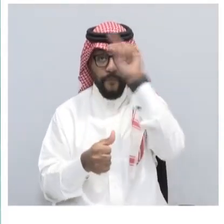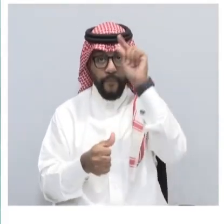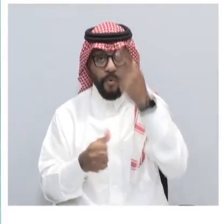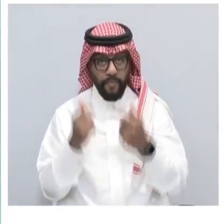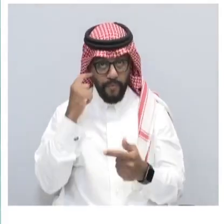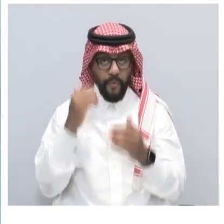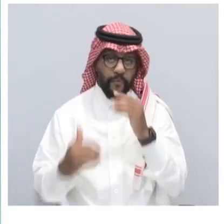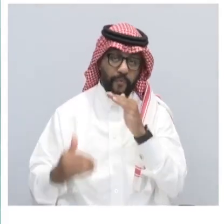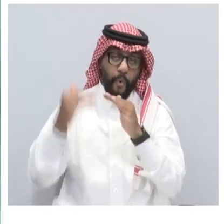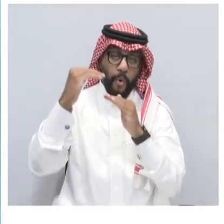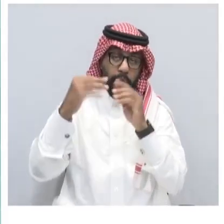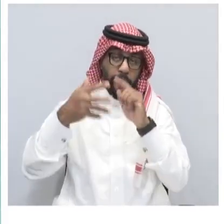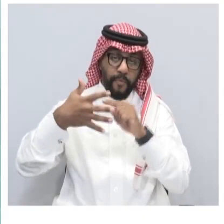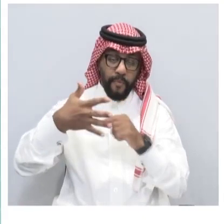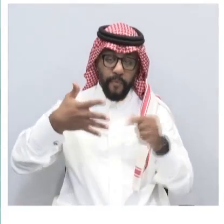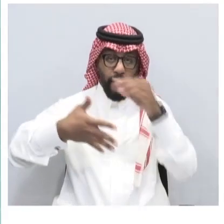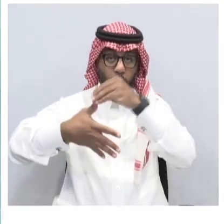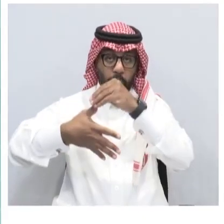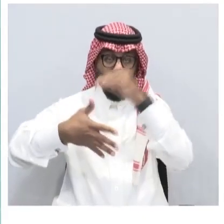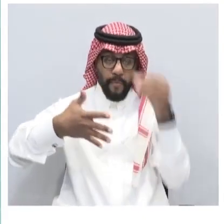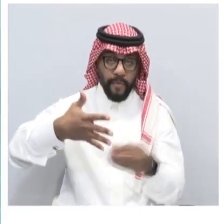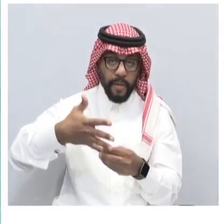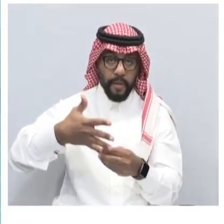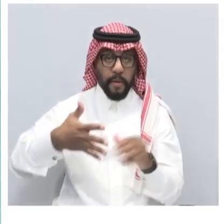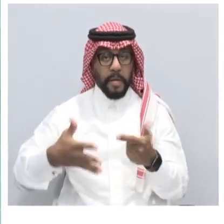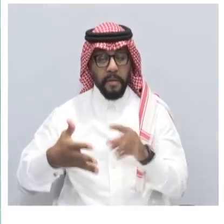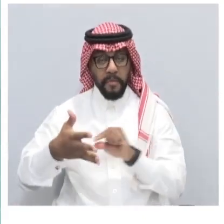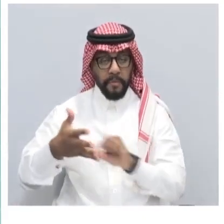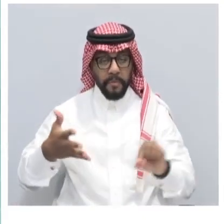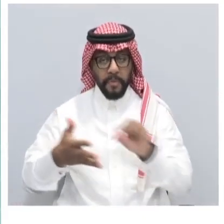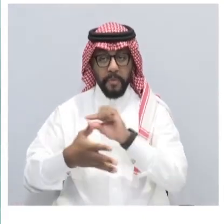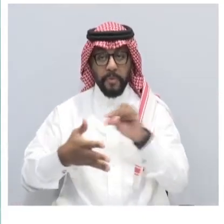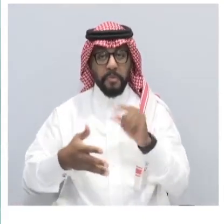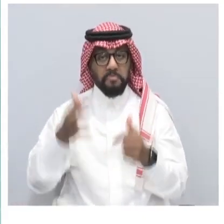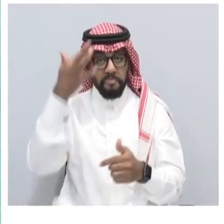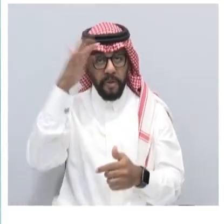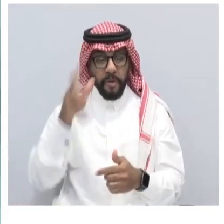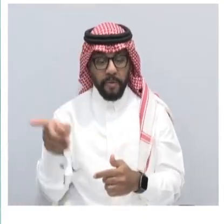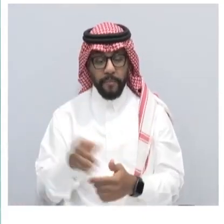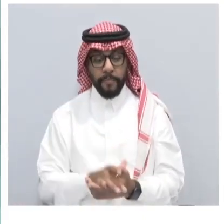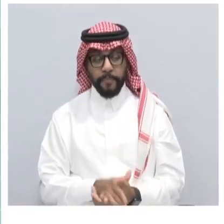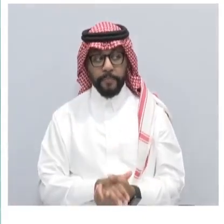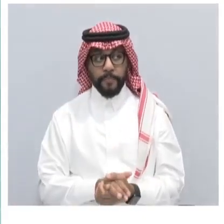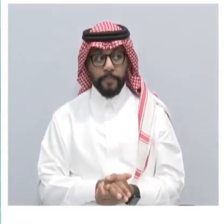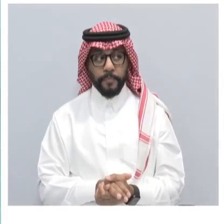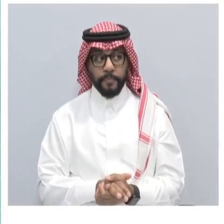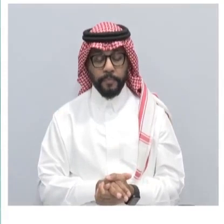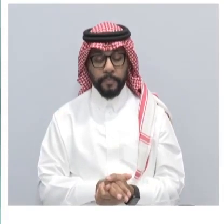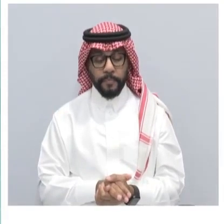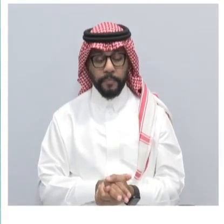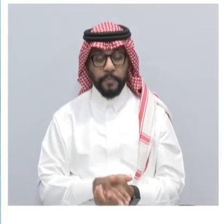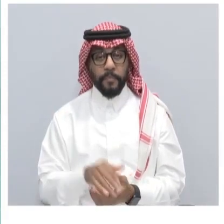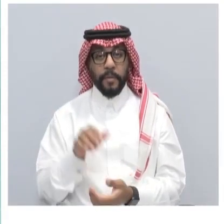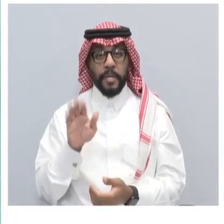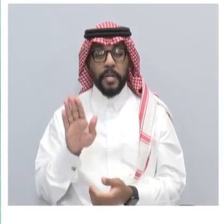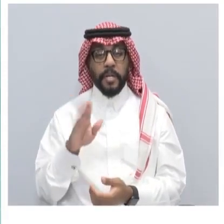فقره مكتوبه بمفردها في اسفل الصفحه عند تحديد هذا الخيار يلغى مايكروس يلغي مايكروسوفت وورد وجود